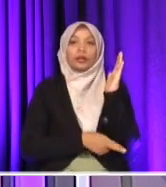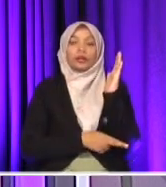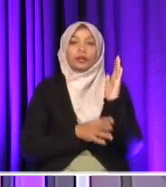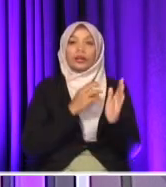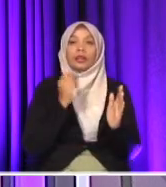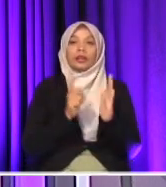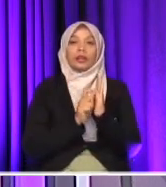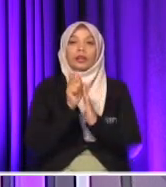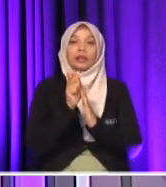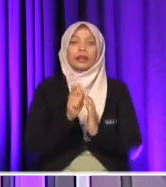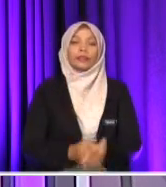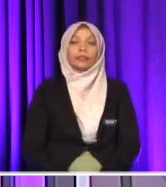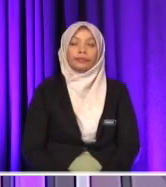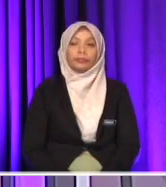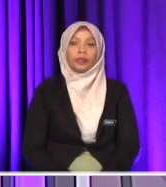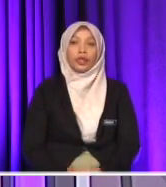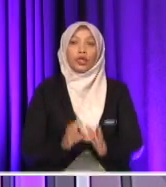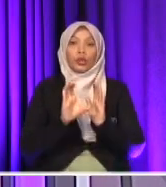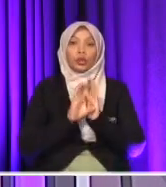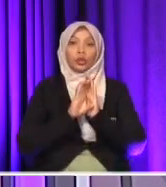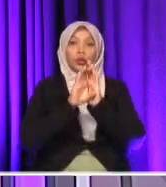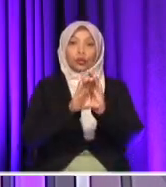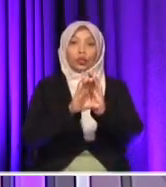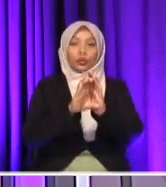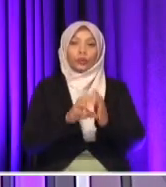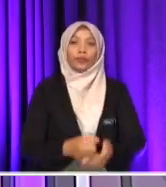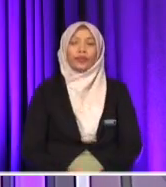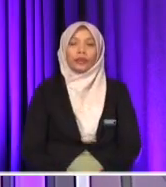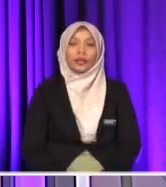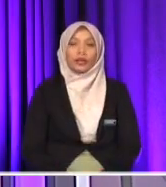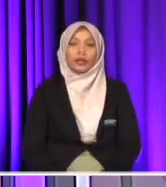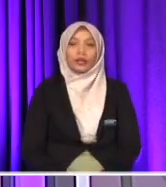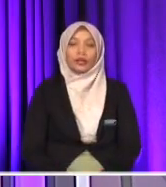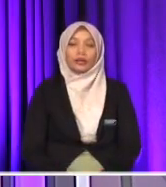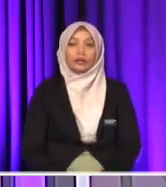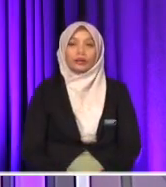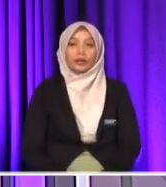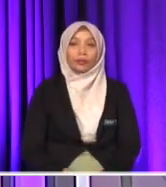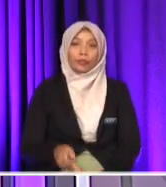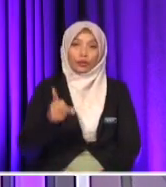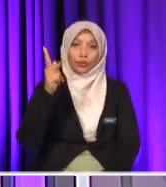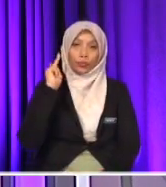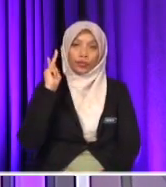M ni adalah 20%. Okey, contoh yang sini ini kod, biasanya ini adalah pemuat